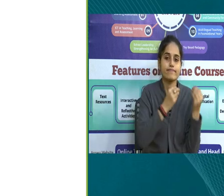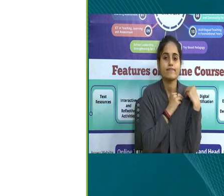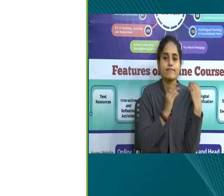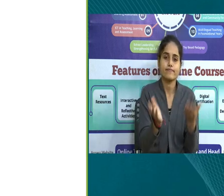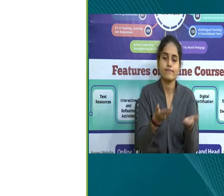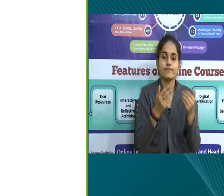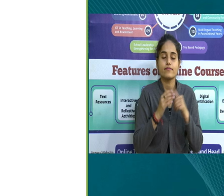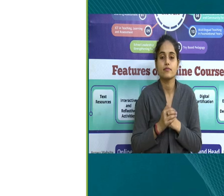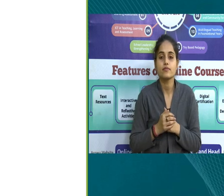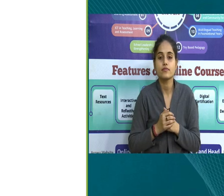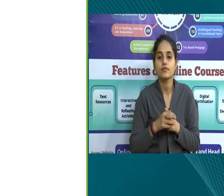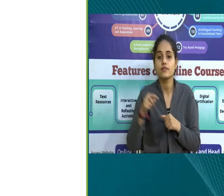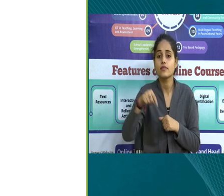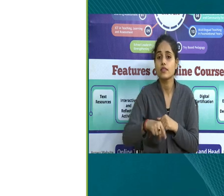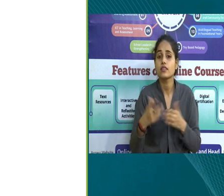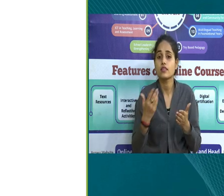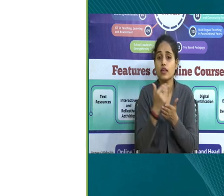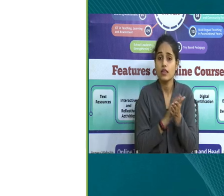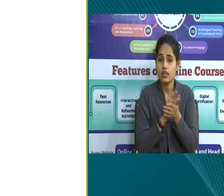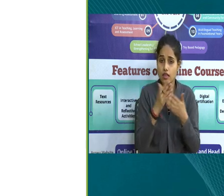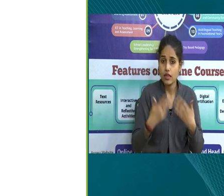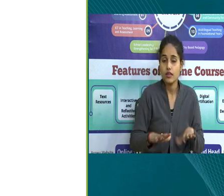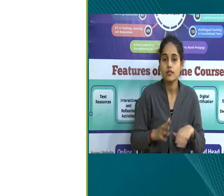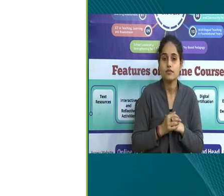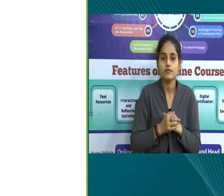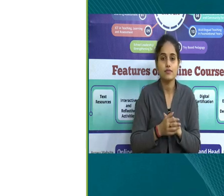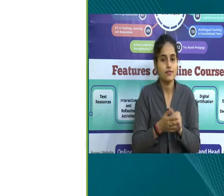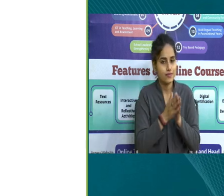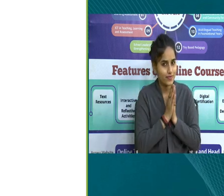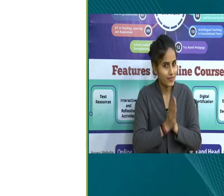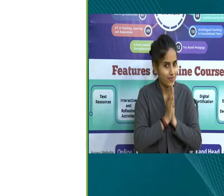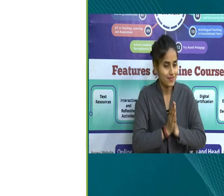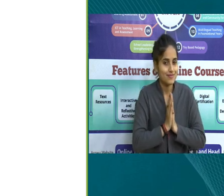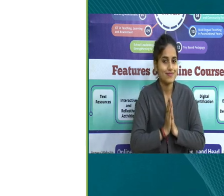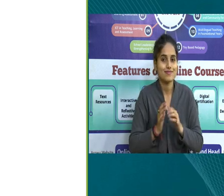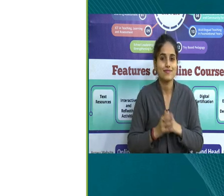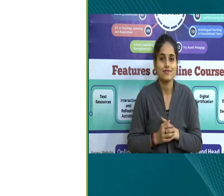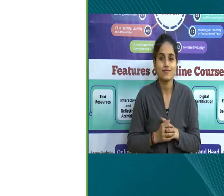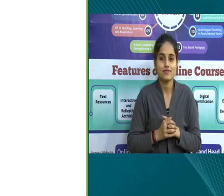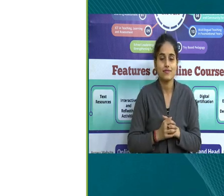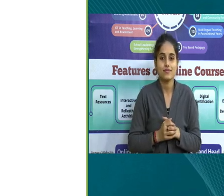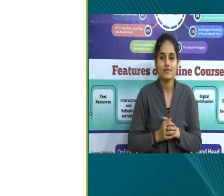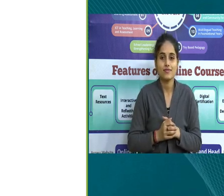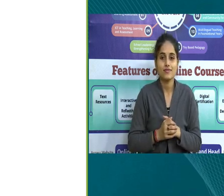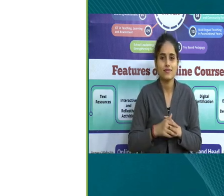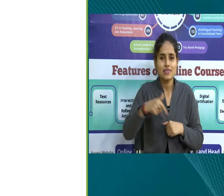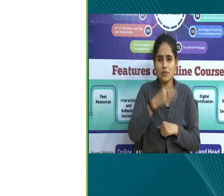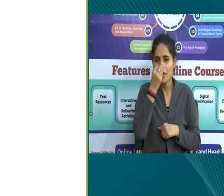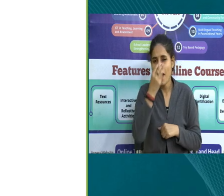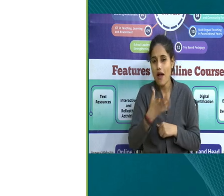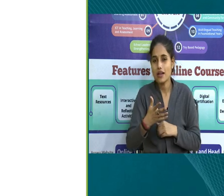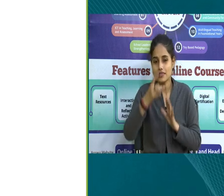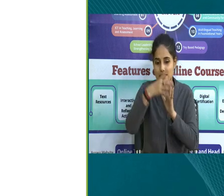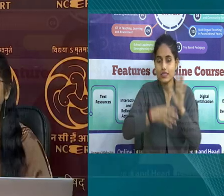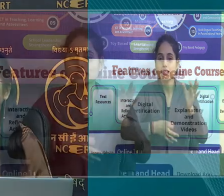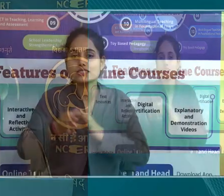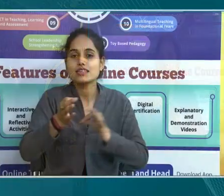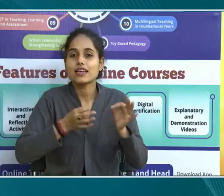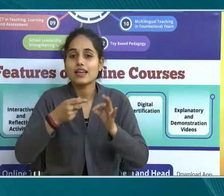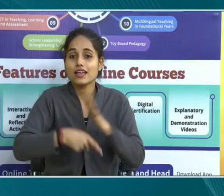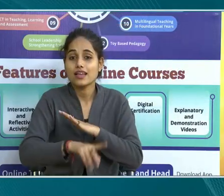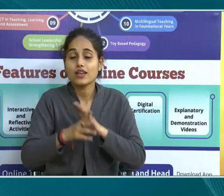पर निर्भर करता है चलिए अब हम अपना ये सत्रिया समात करते हैं नमरताजी आपका बहुत बहुत शुक्रिया कहूंगा बहुत एजिली आपने ये सब्बॉस जो है